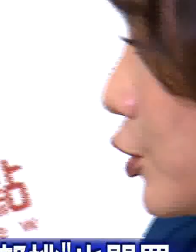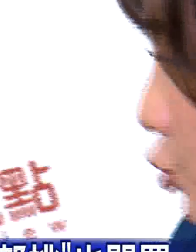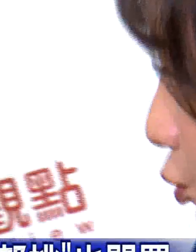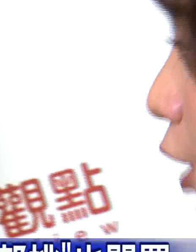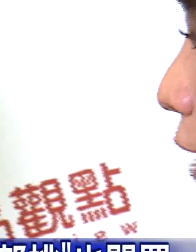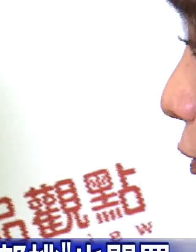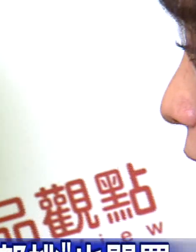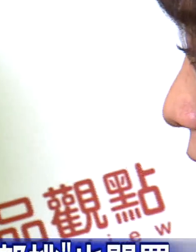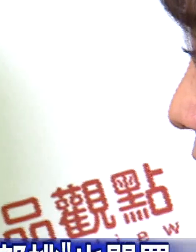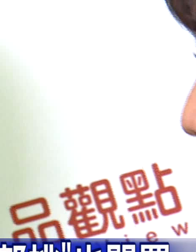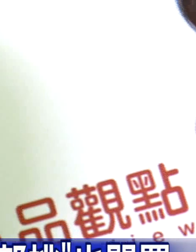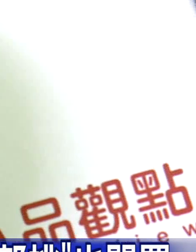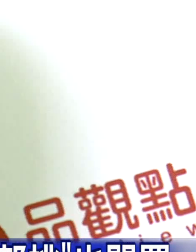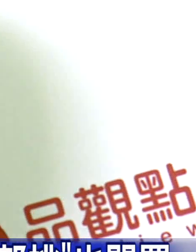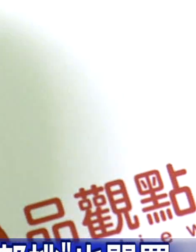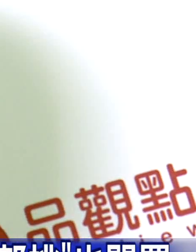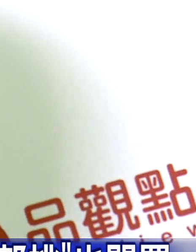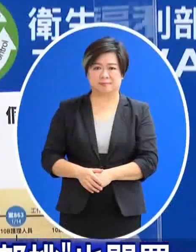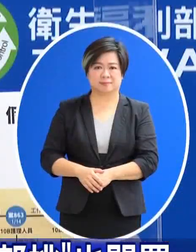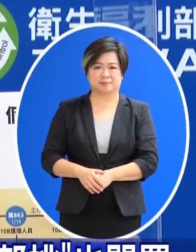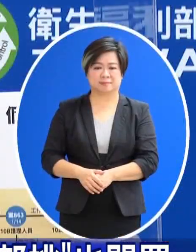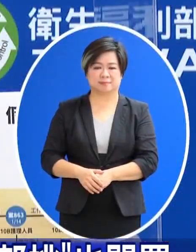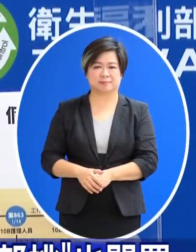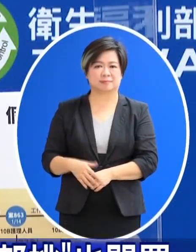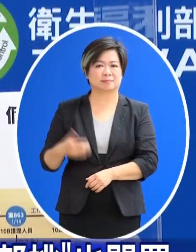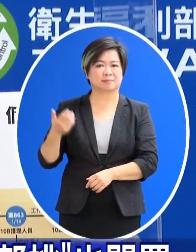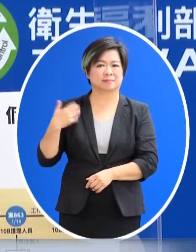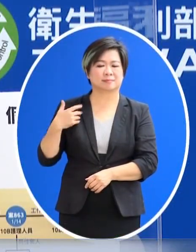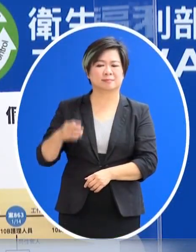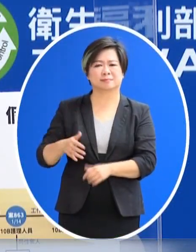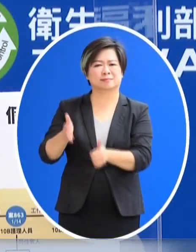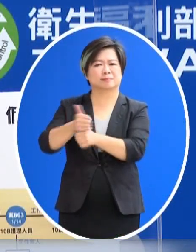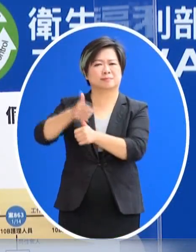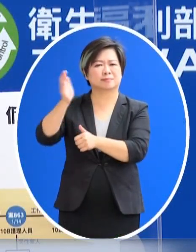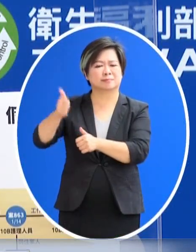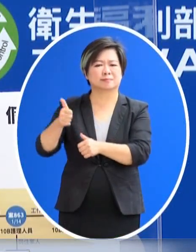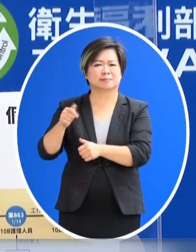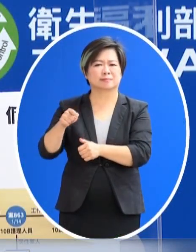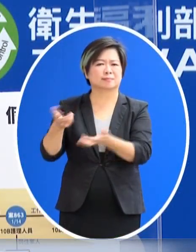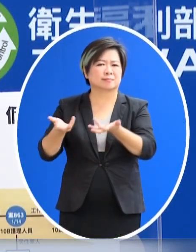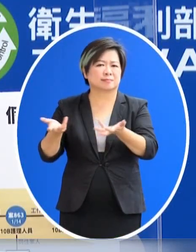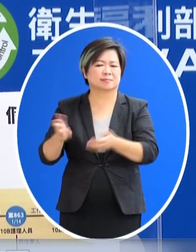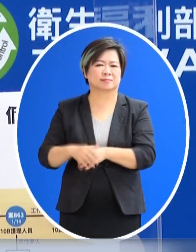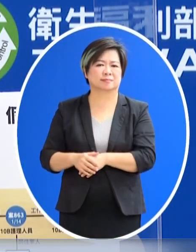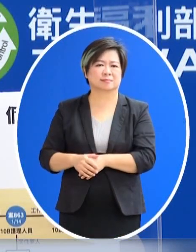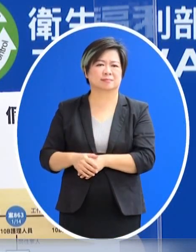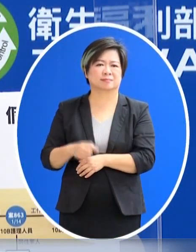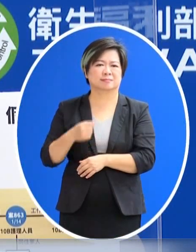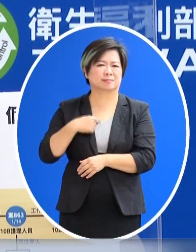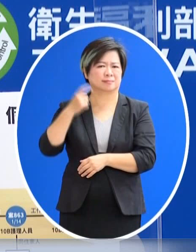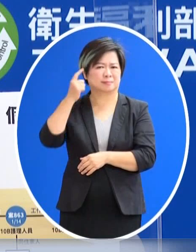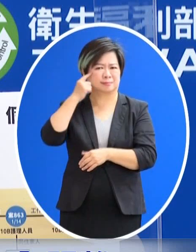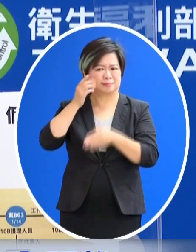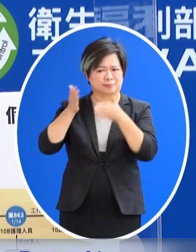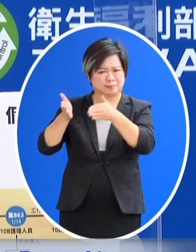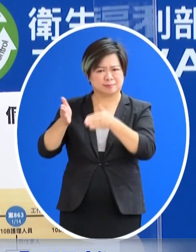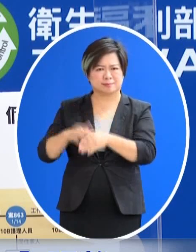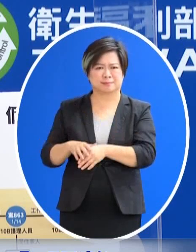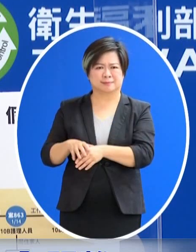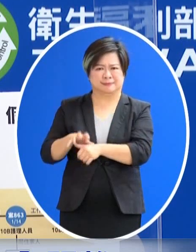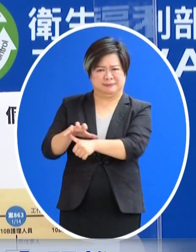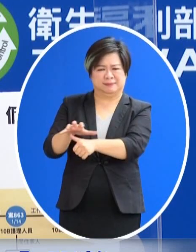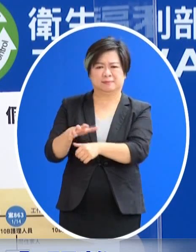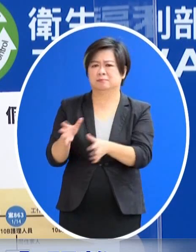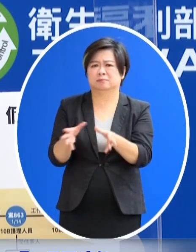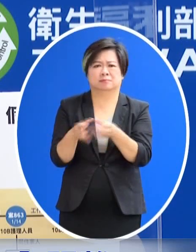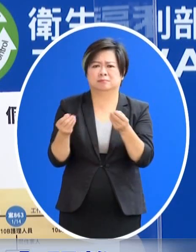但也不忘拖指挥官陈时中下水。 前署长在那地方，我认为也不需要猎污了哈。就是说，在上面